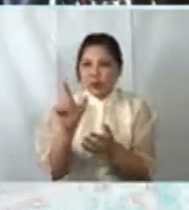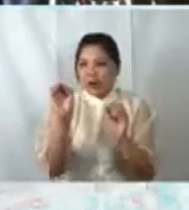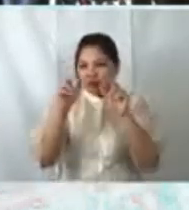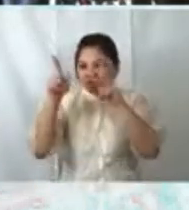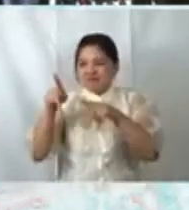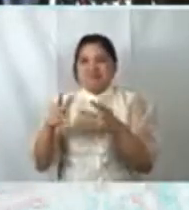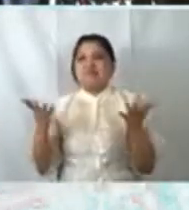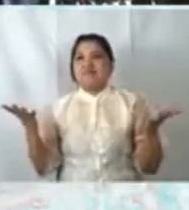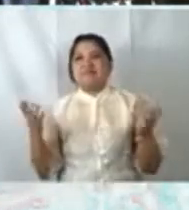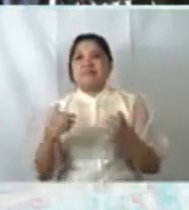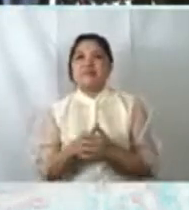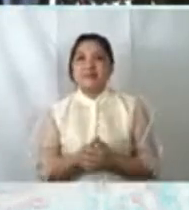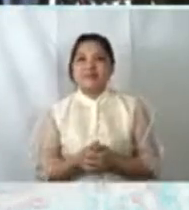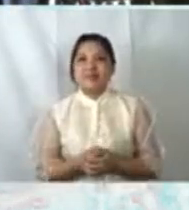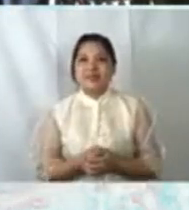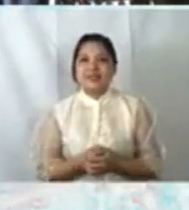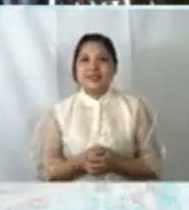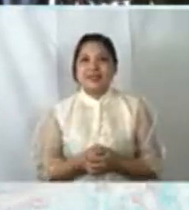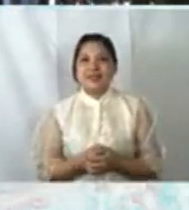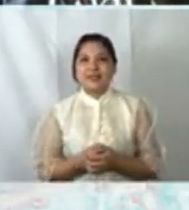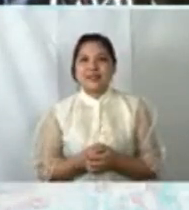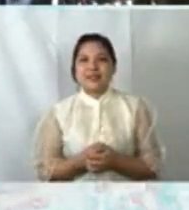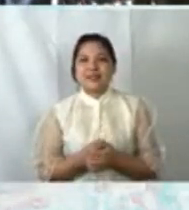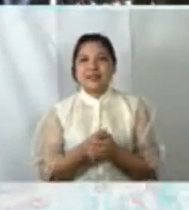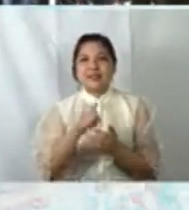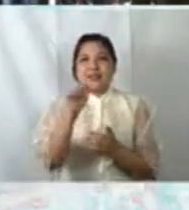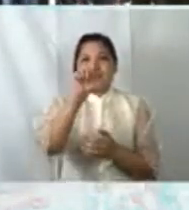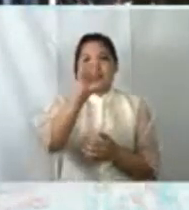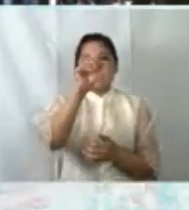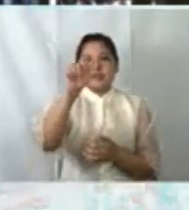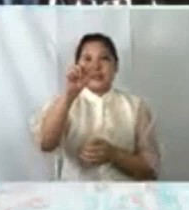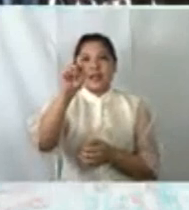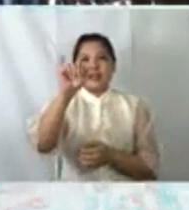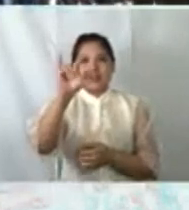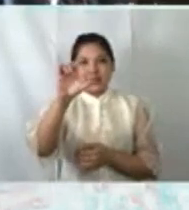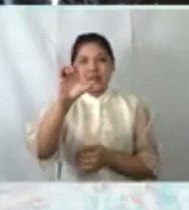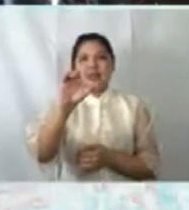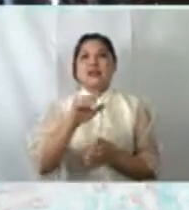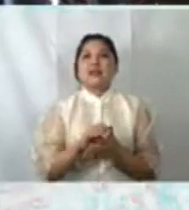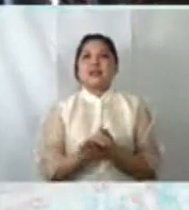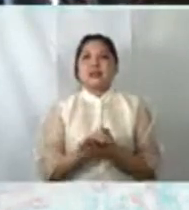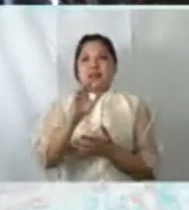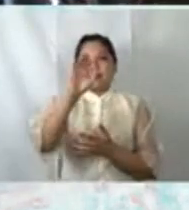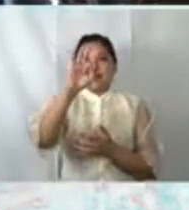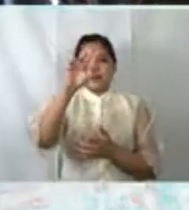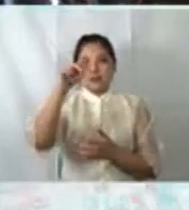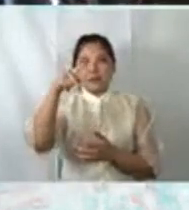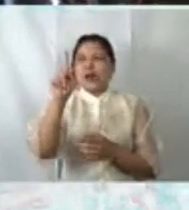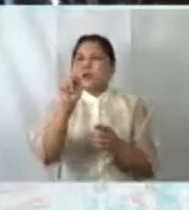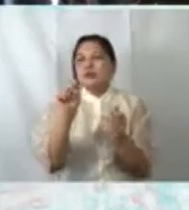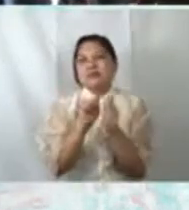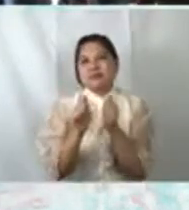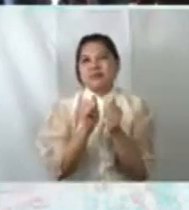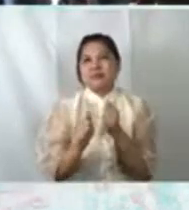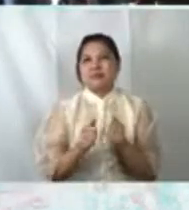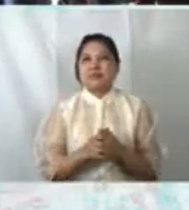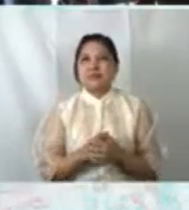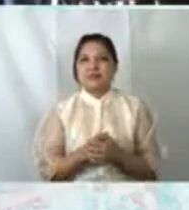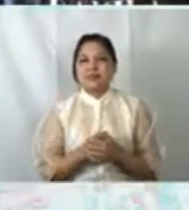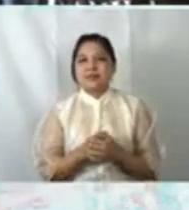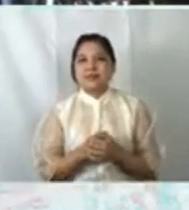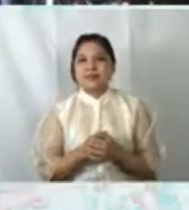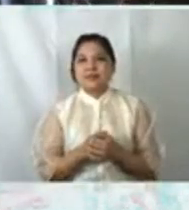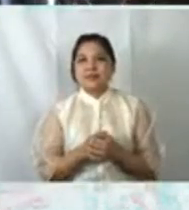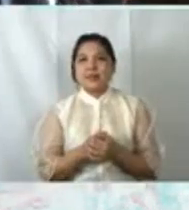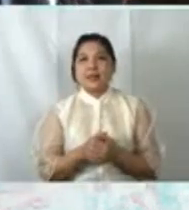Yung tinatawag na ano, no? Asiatic fleet. So, anong ibig sabihin nun?